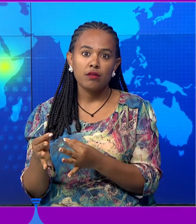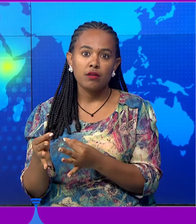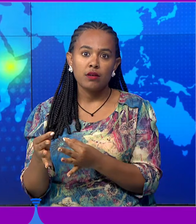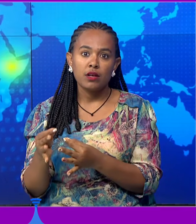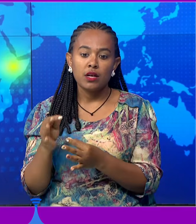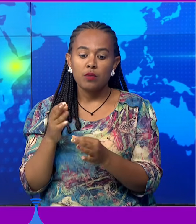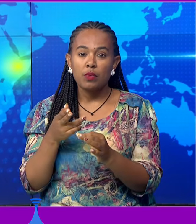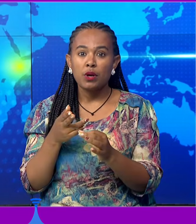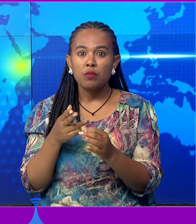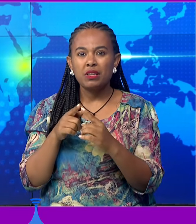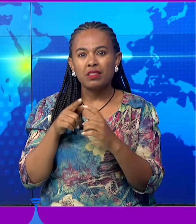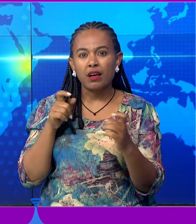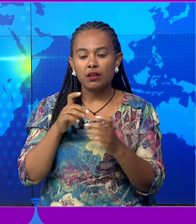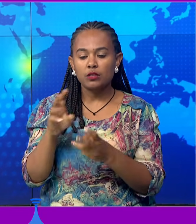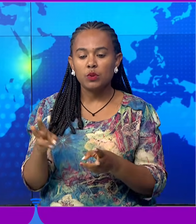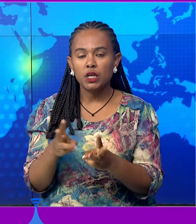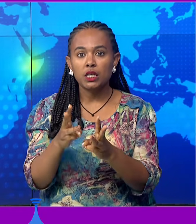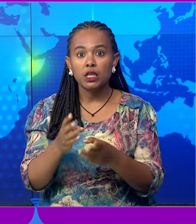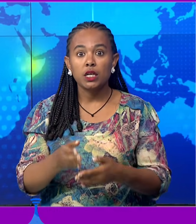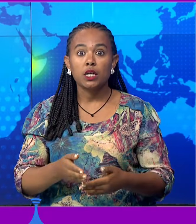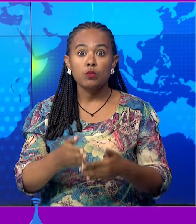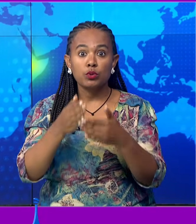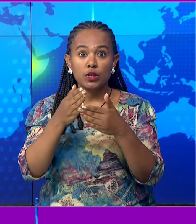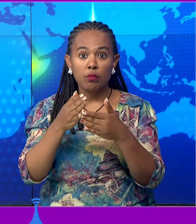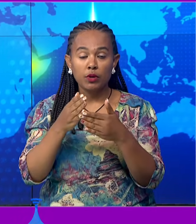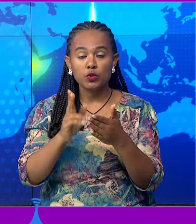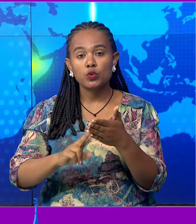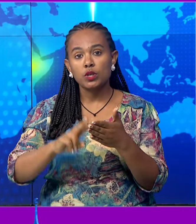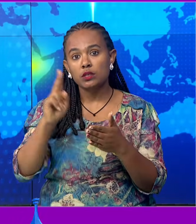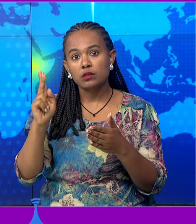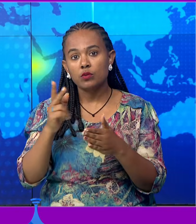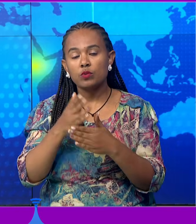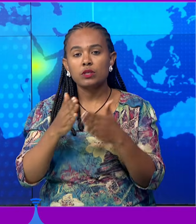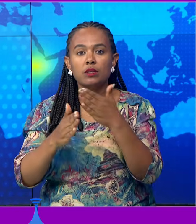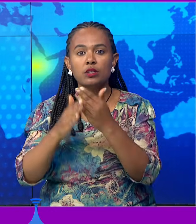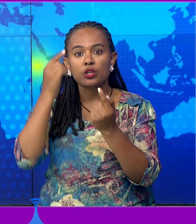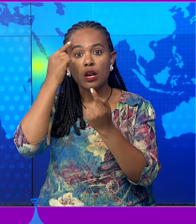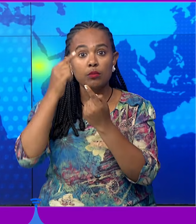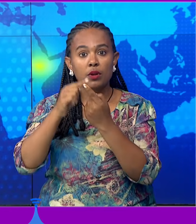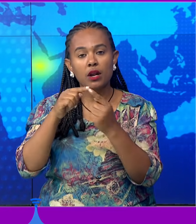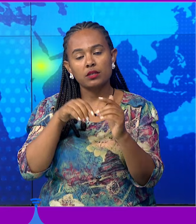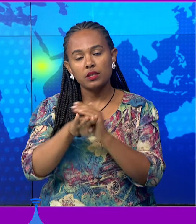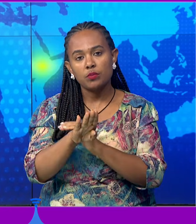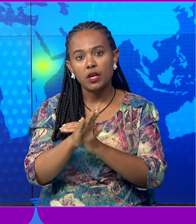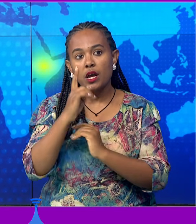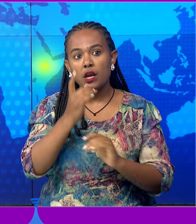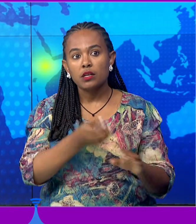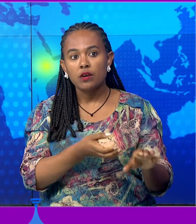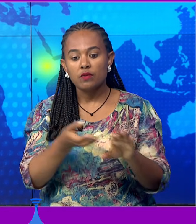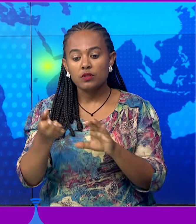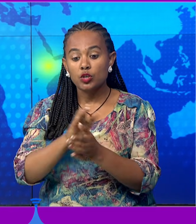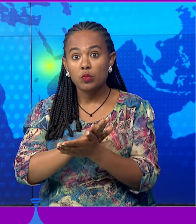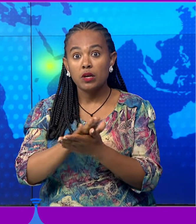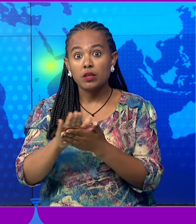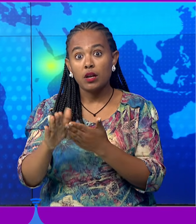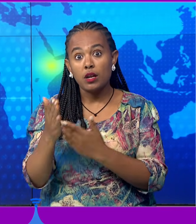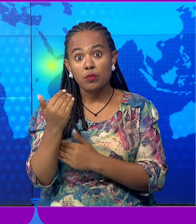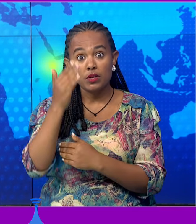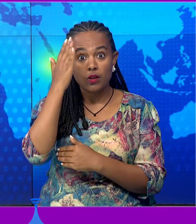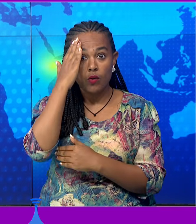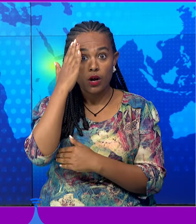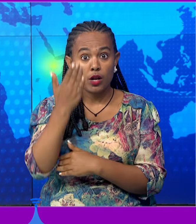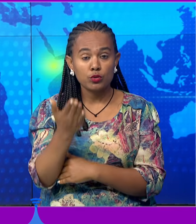በሚጣረስ መንገድ የተገነቡትን ግንባታዎች አንስተን ወደ ስትራክቸራል ፕላን አስገብተናል። አንድ የፍሳሽ ማጣሪያ የነበረን አይደል? ታውቃላችሁ